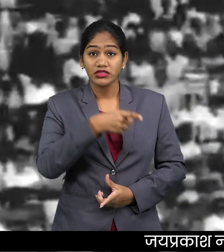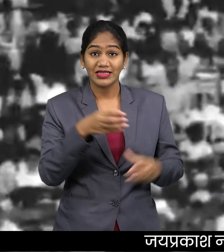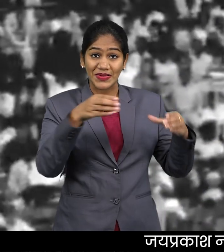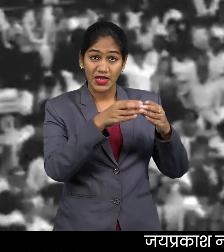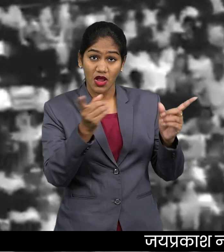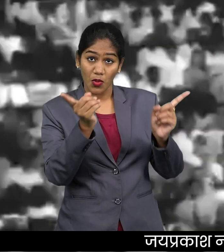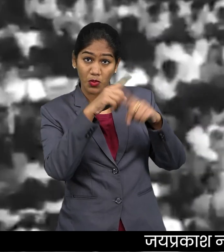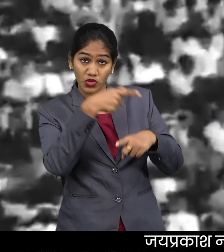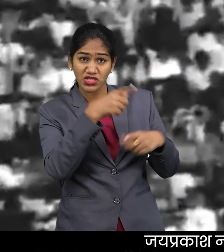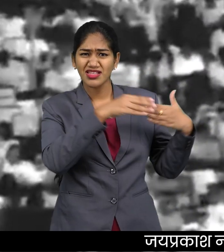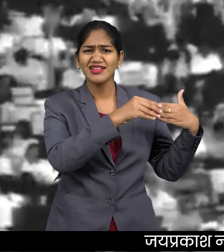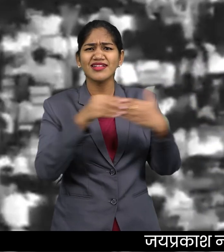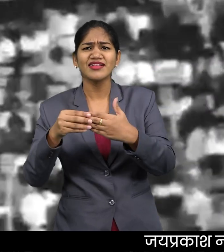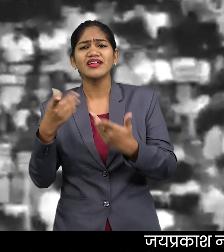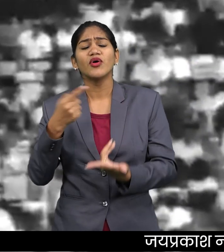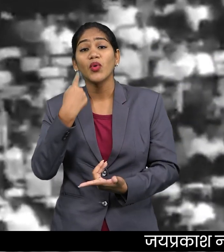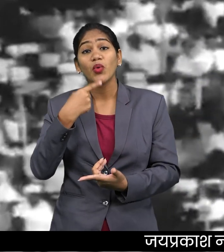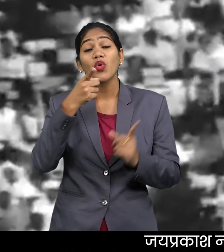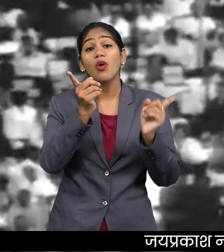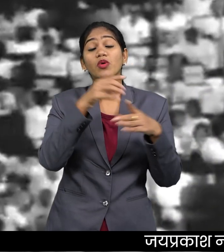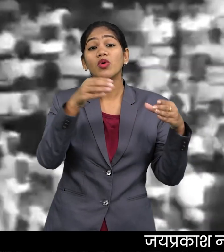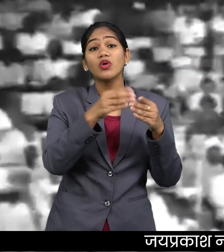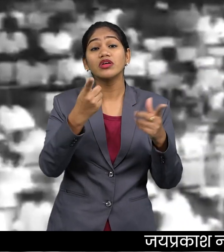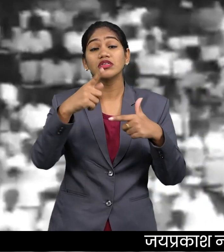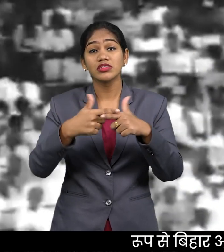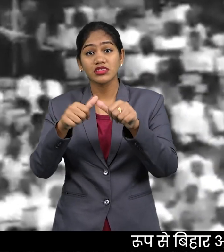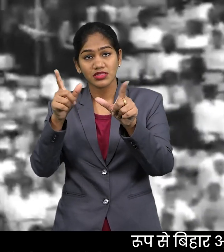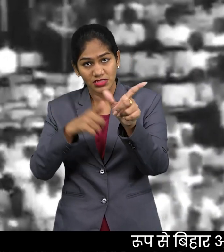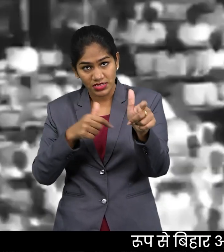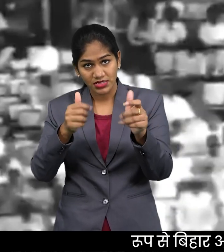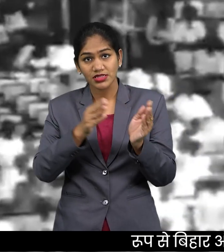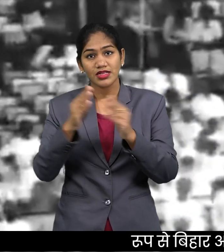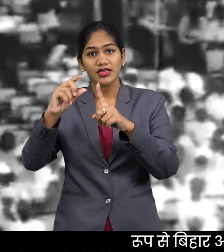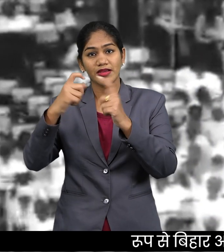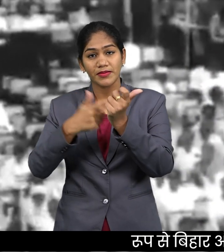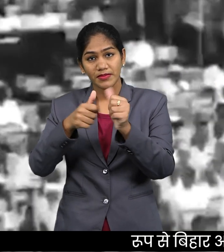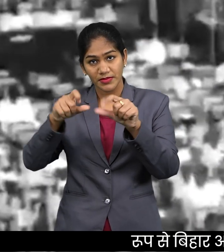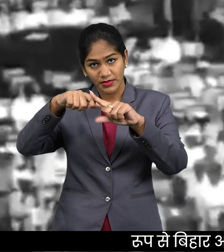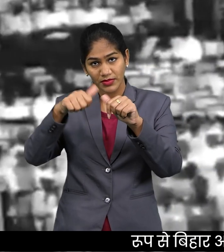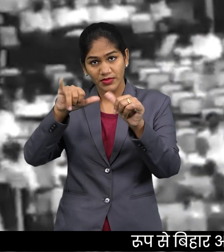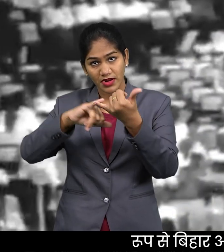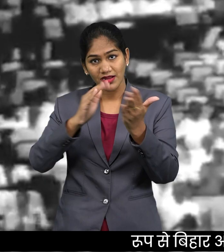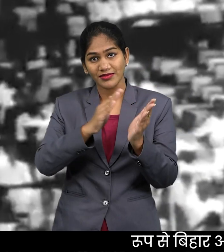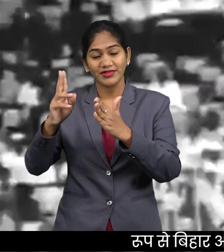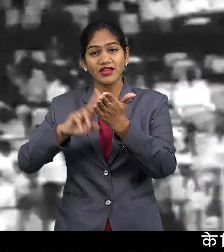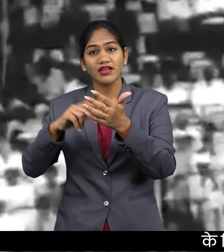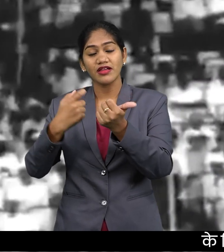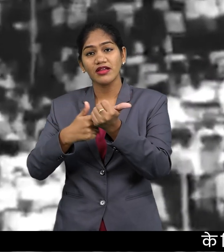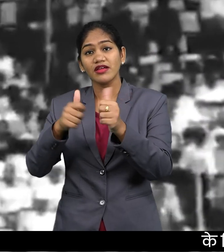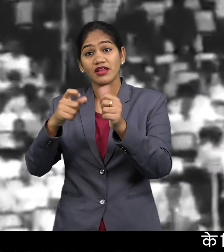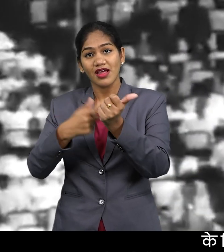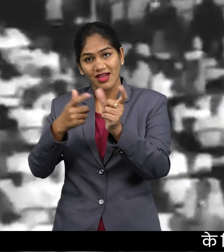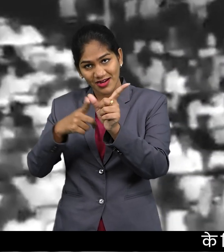जयप्रकाश नारायण के नेतृत्व में विपक्ष ने विशेष रूप से बिहार और गुजरात में कांग्रेस और इंदिरा गांधी